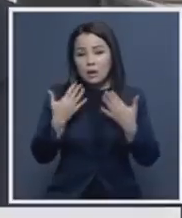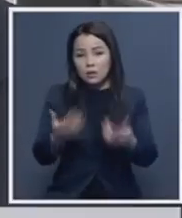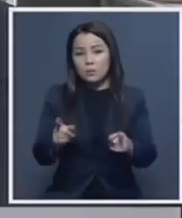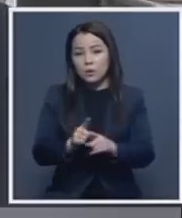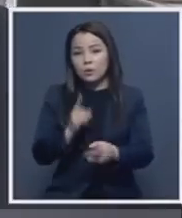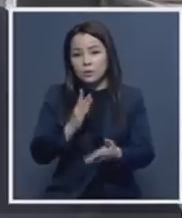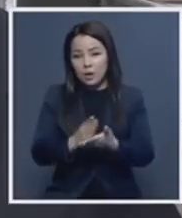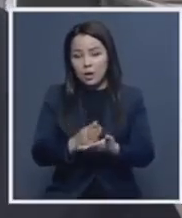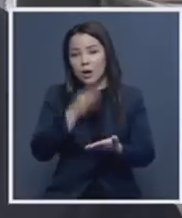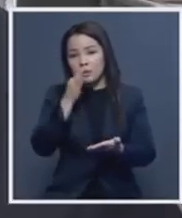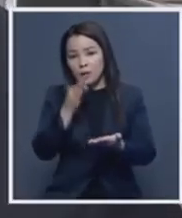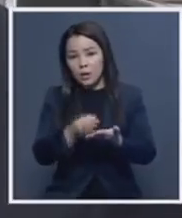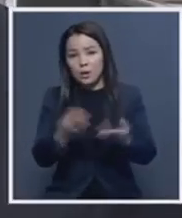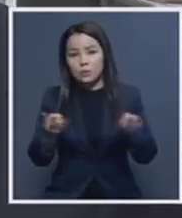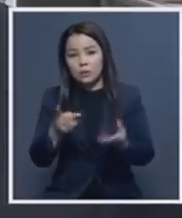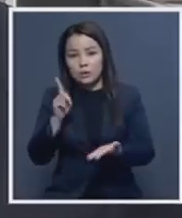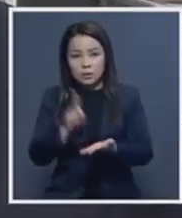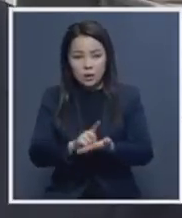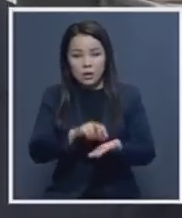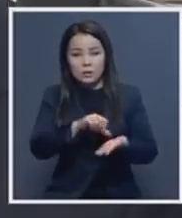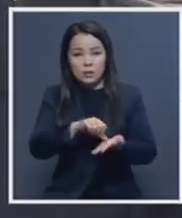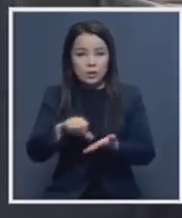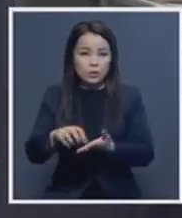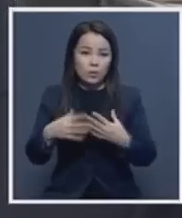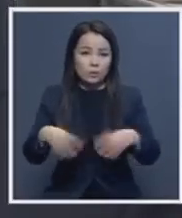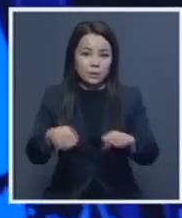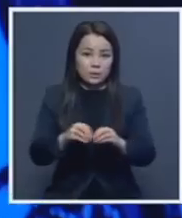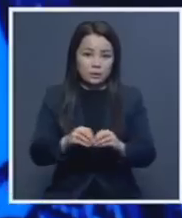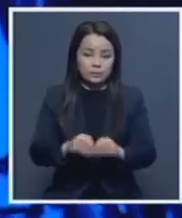керек, жауапкершілікте болу керек жастар арасында, отбасылардың арасында да.